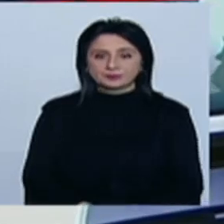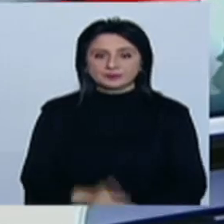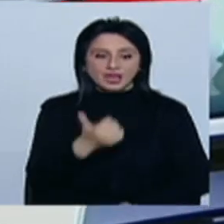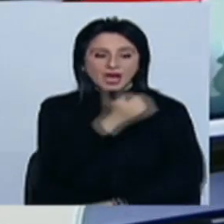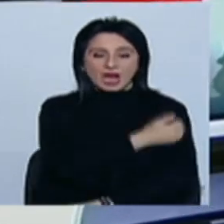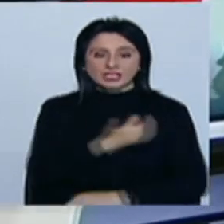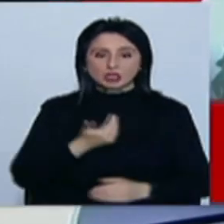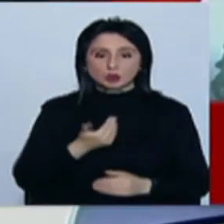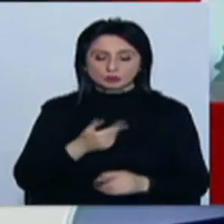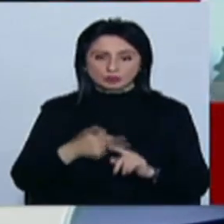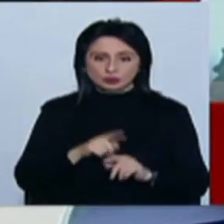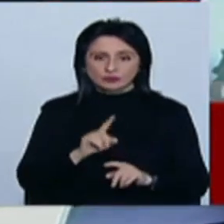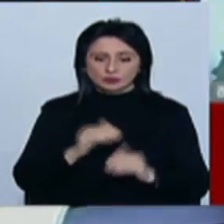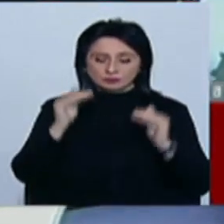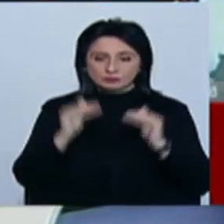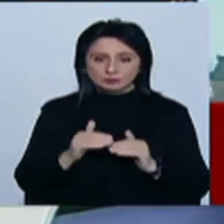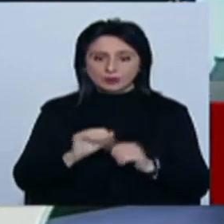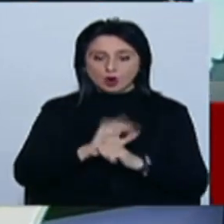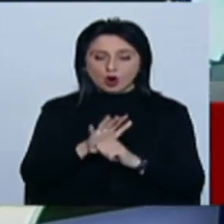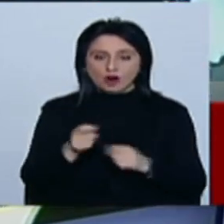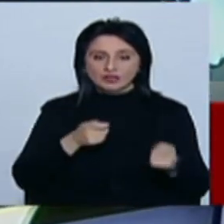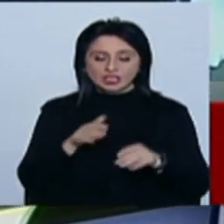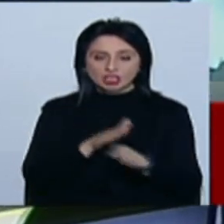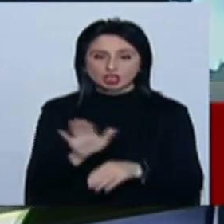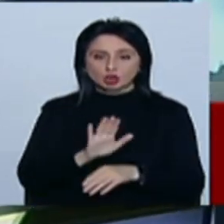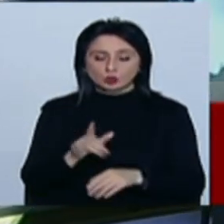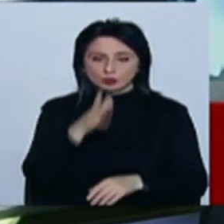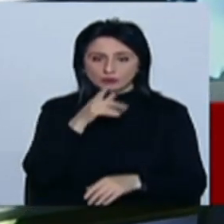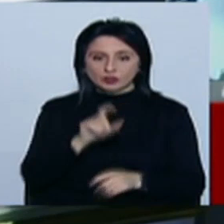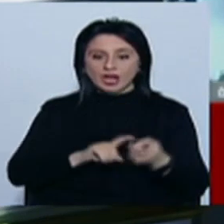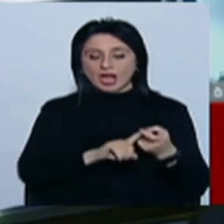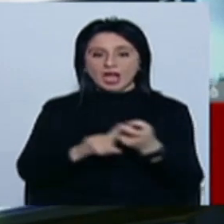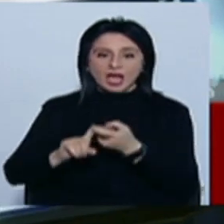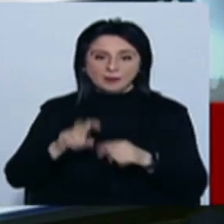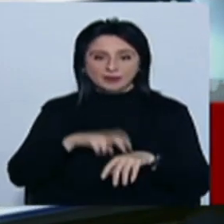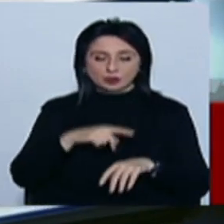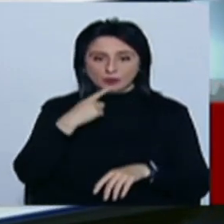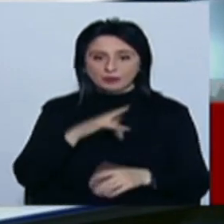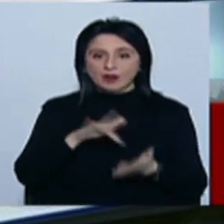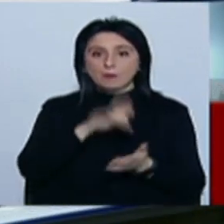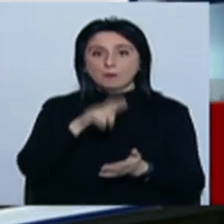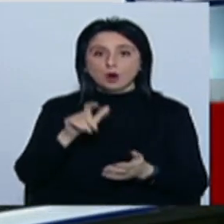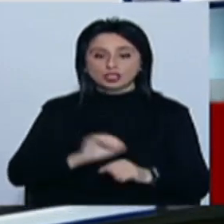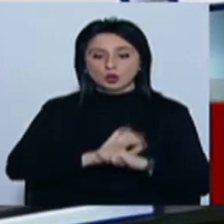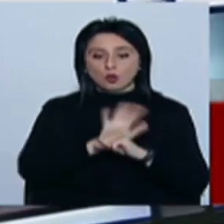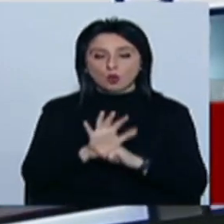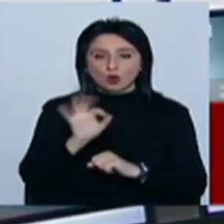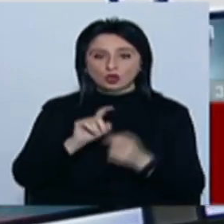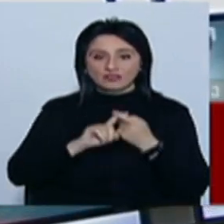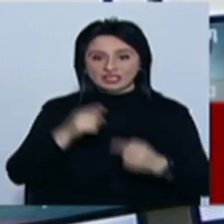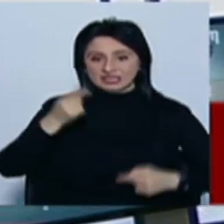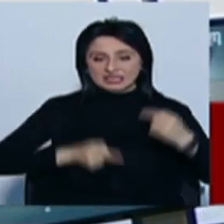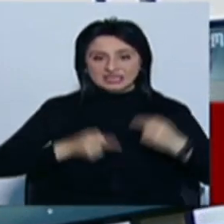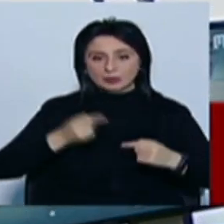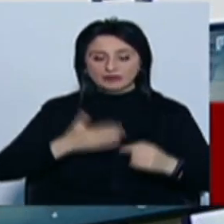აცრის მსურველთა დაბალი რაოდენობის და კოვიდ რეგულაციების შეუსრულებლობის ფონზე ეპიდემიოლოგები აცხადებენ, რომ მოსახლეობამ კორონავირუსთან